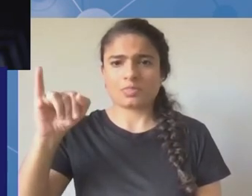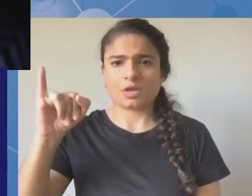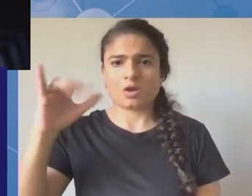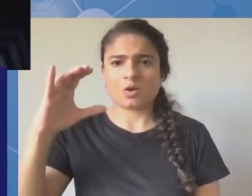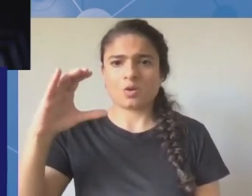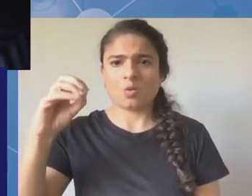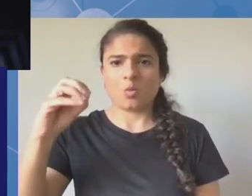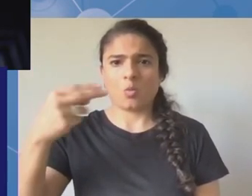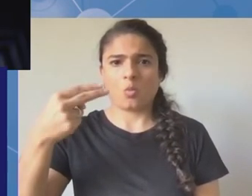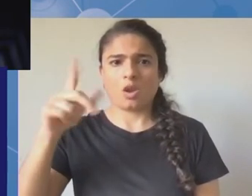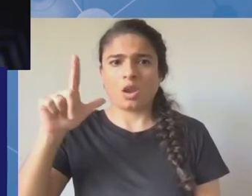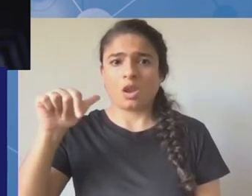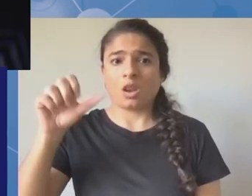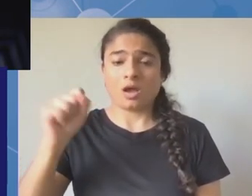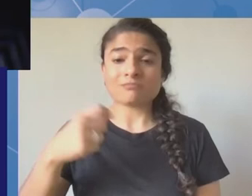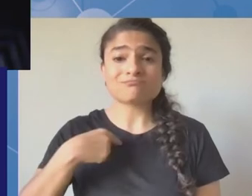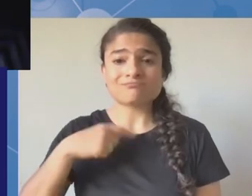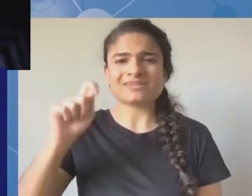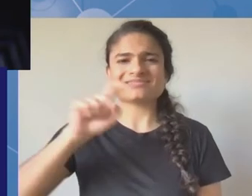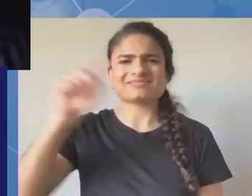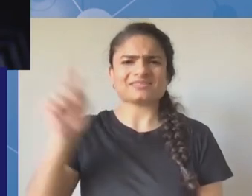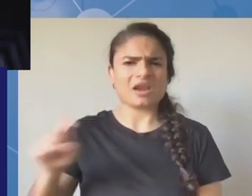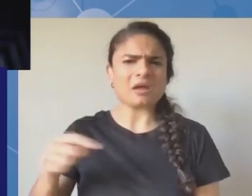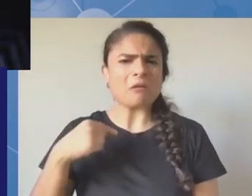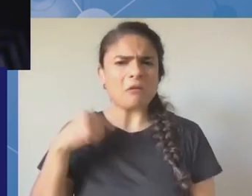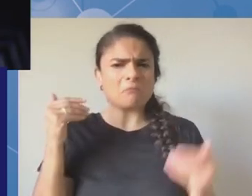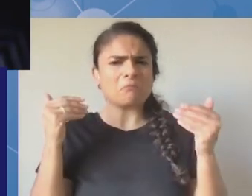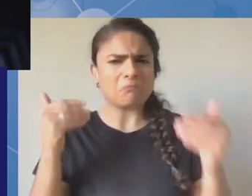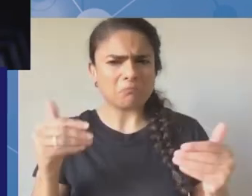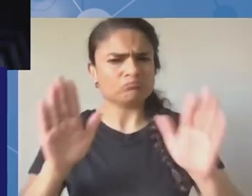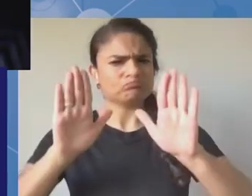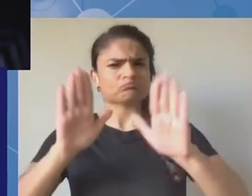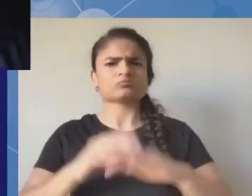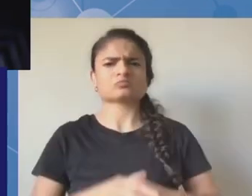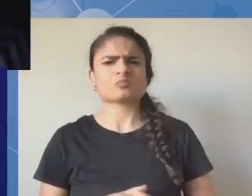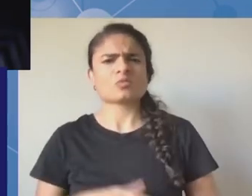أود أن أقول شيئا واحدا،